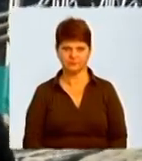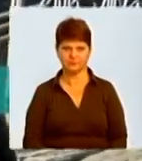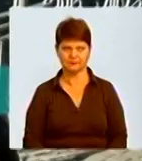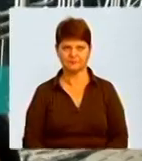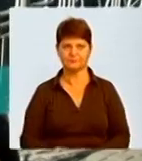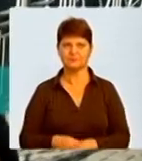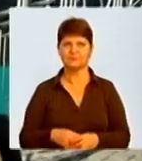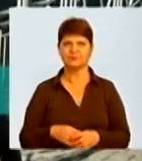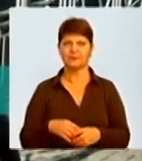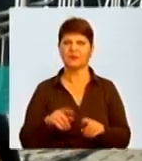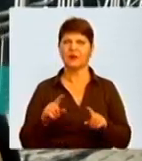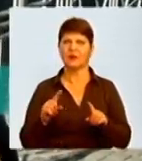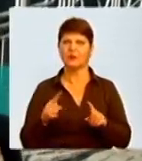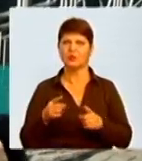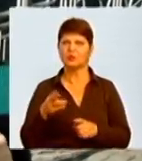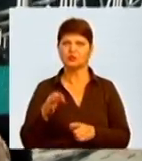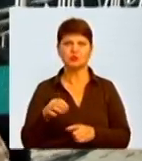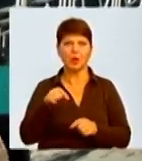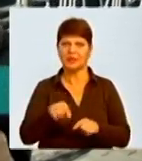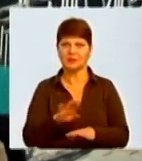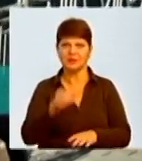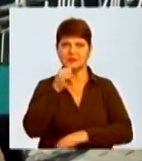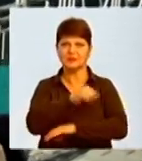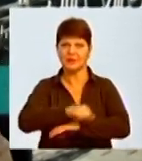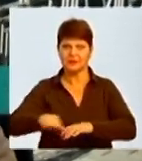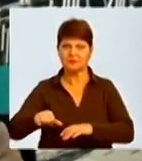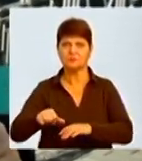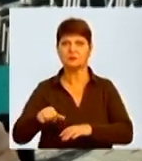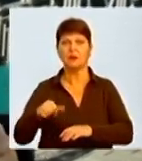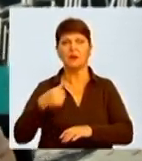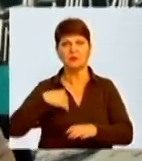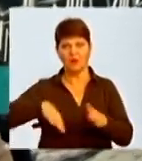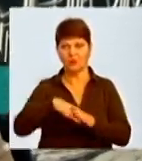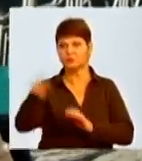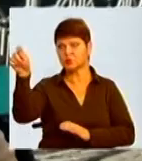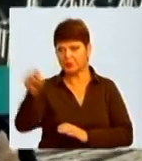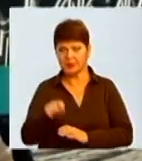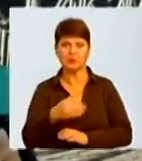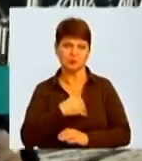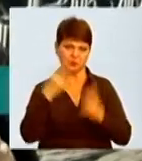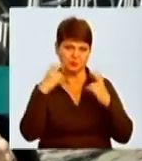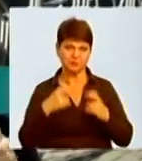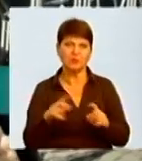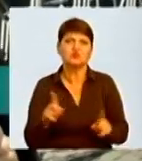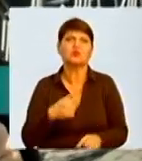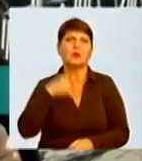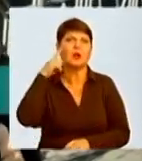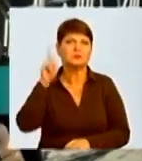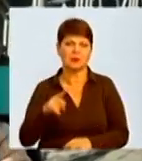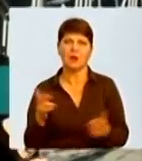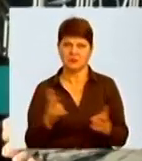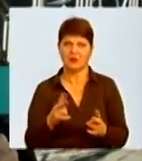не здесь, работаю за границей. В отпуск приехала, хочу проверяться, а что я знаю. Нужно контролироваться, в моем возрасте уже тоже контроль